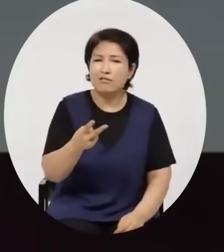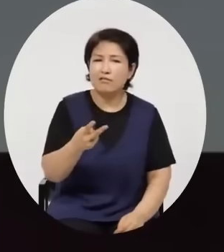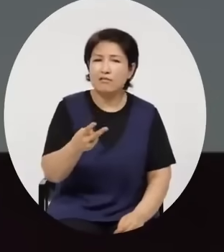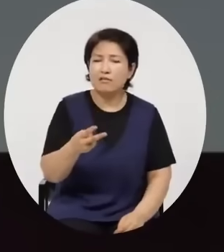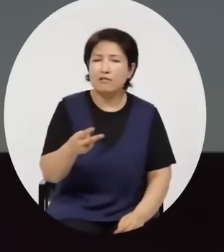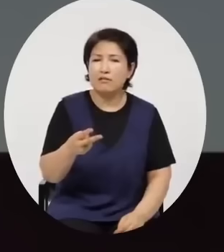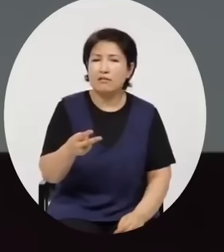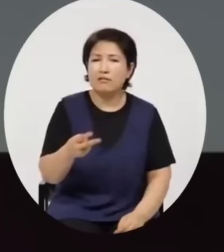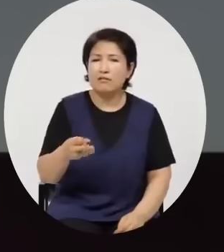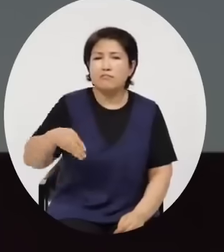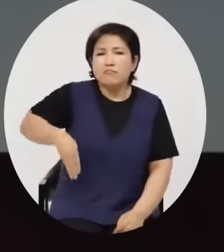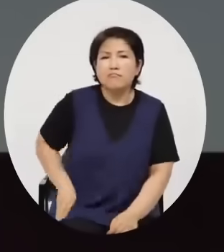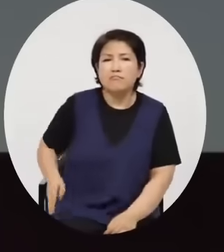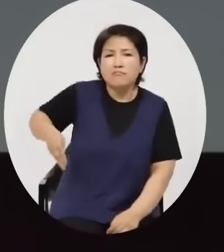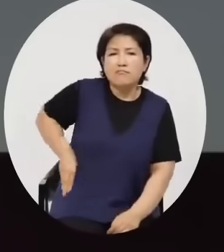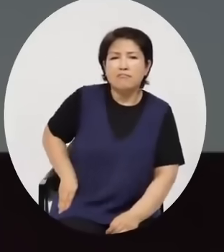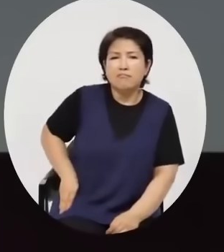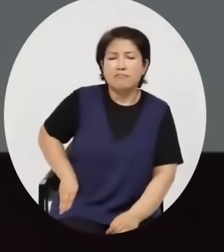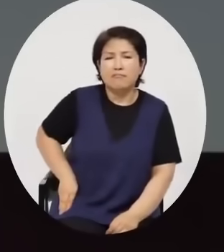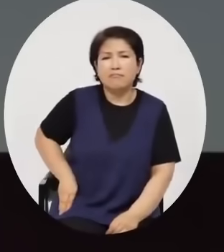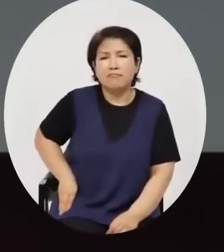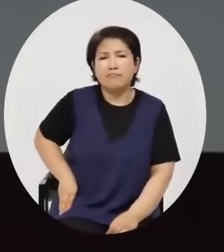찔러줘요.